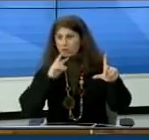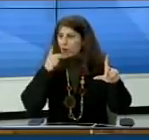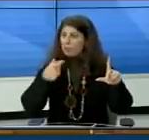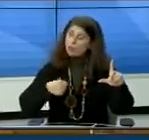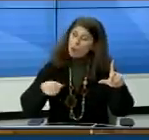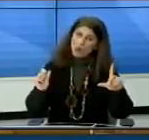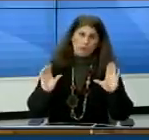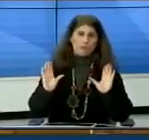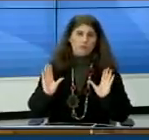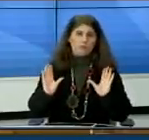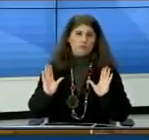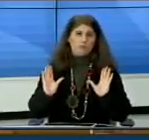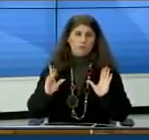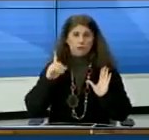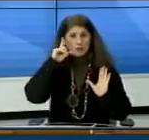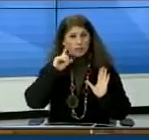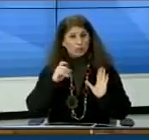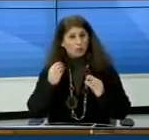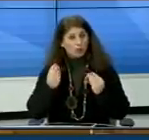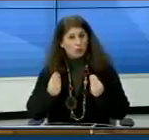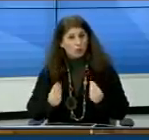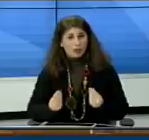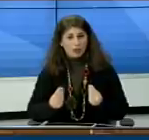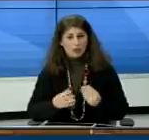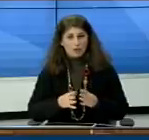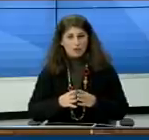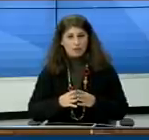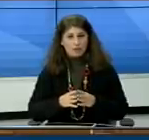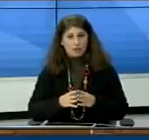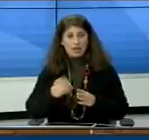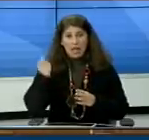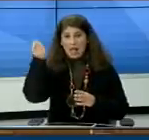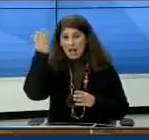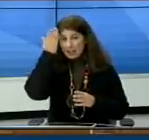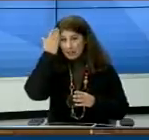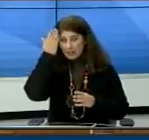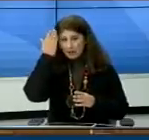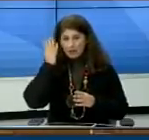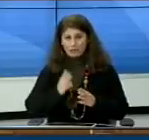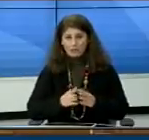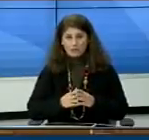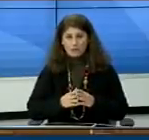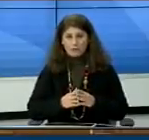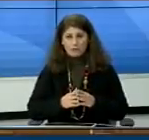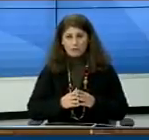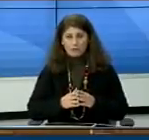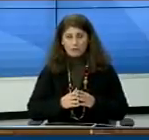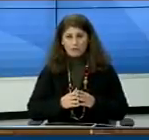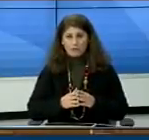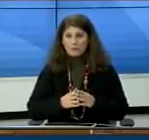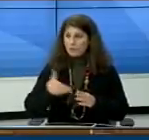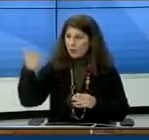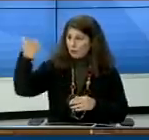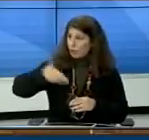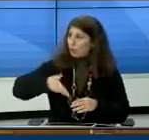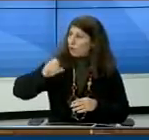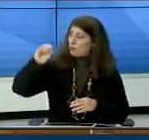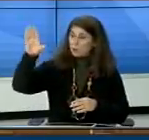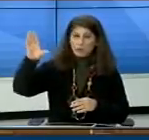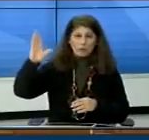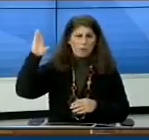όχι. Γιατί ξέρω πολύ καλά πως η ακρίβεια, ένα εισαγόμενο φαινόμενο το